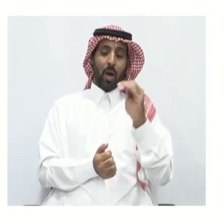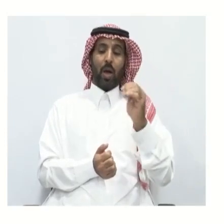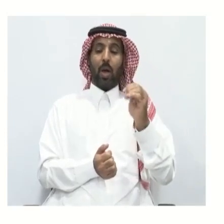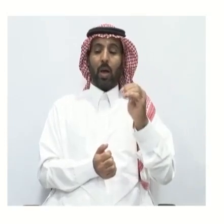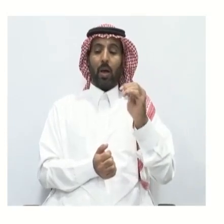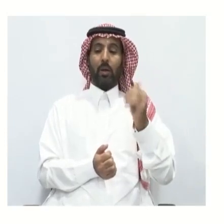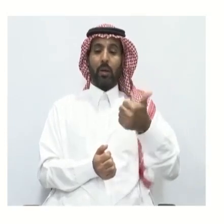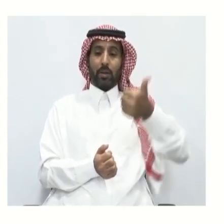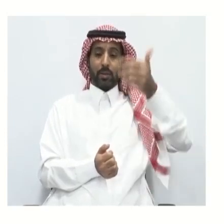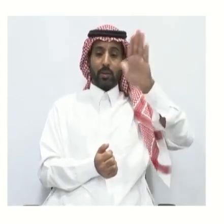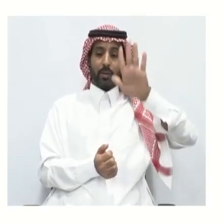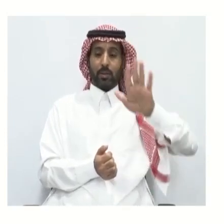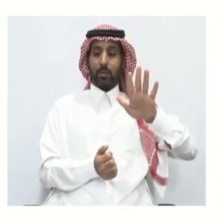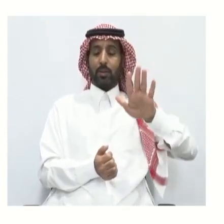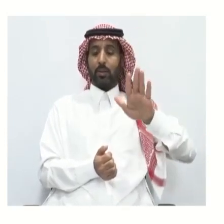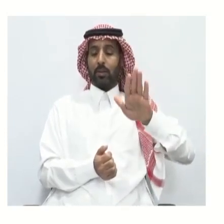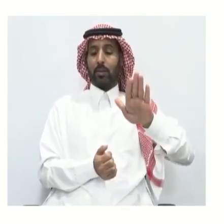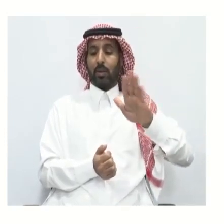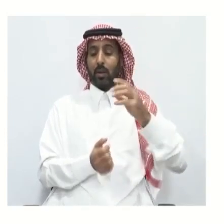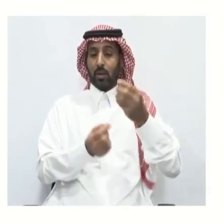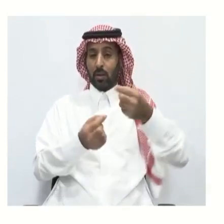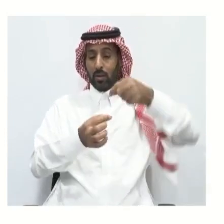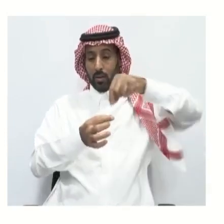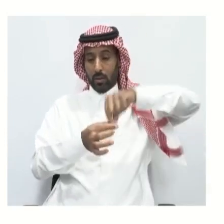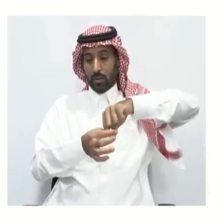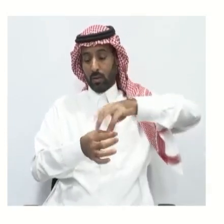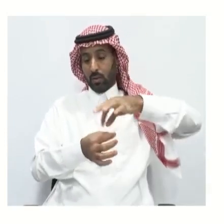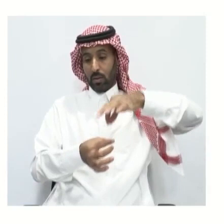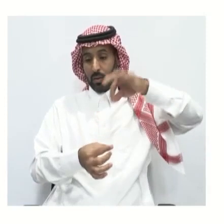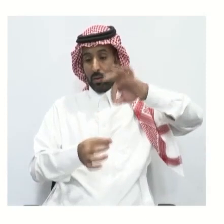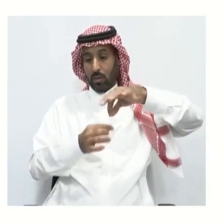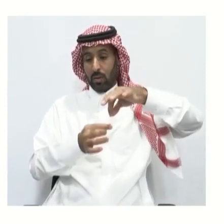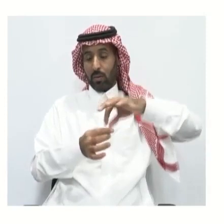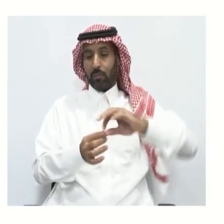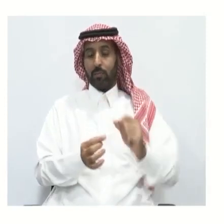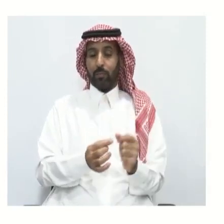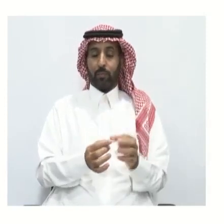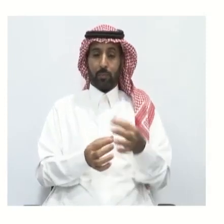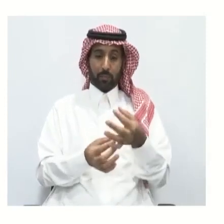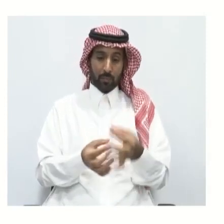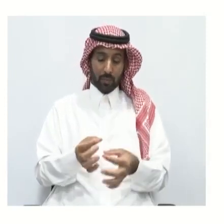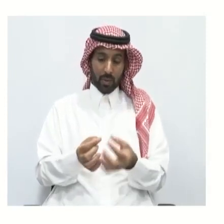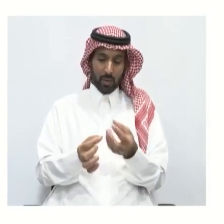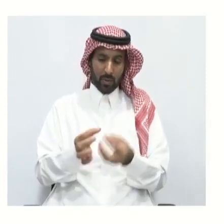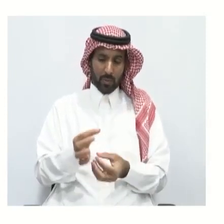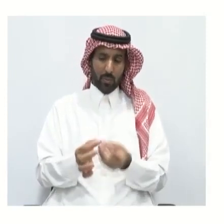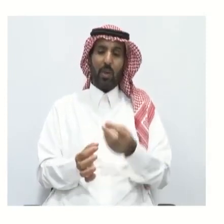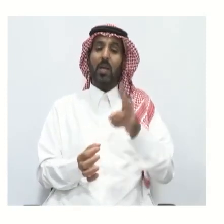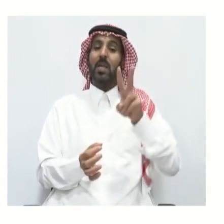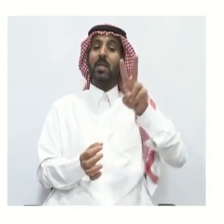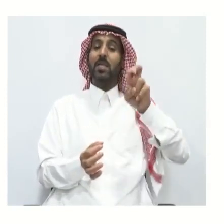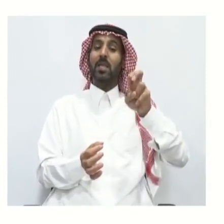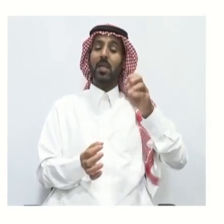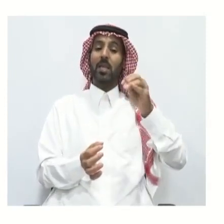ثلاث خطوات اكتب معادله كيميائيه موزونه ثم اذا تفاعل 20 جرام من النحاس